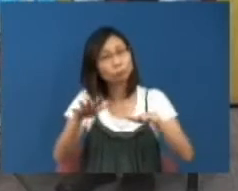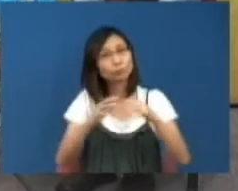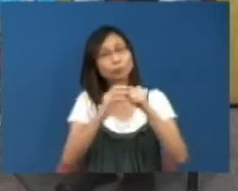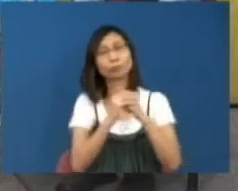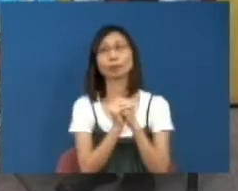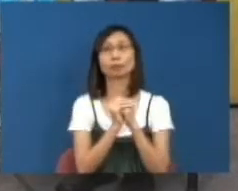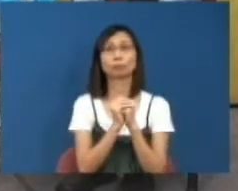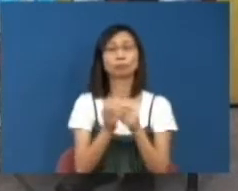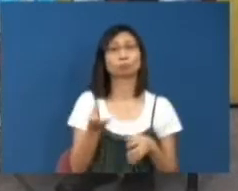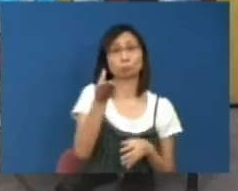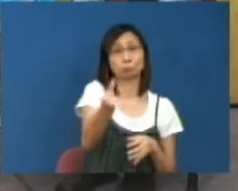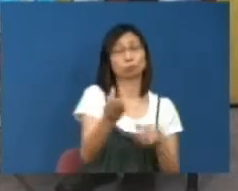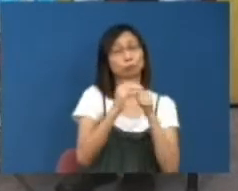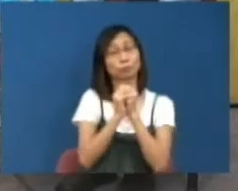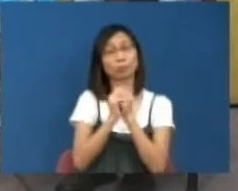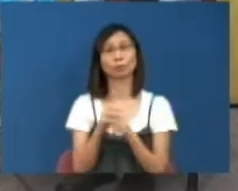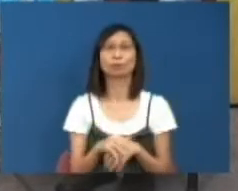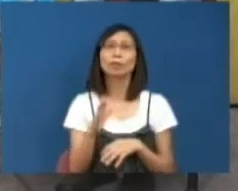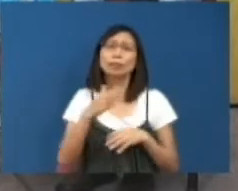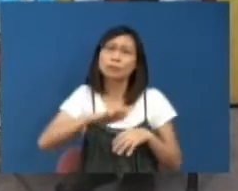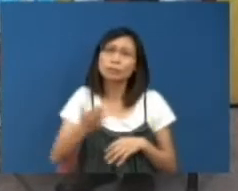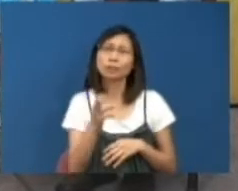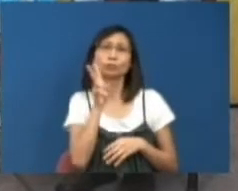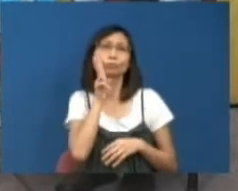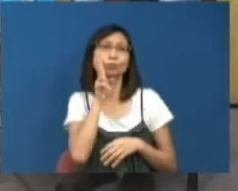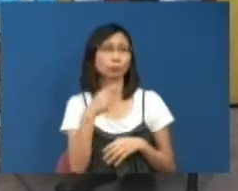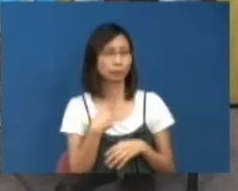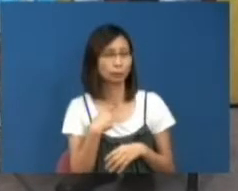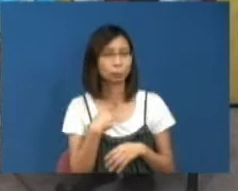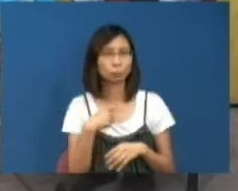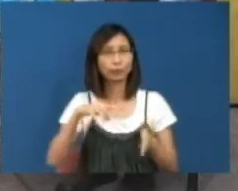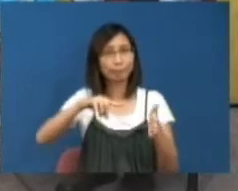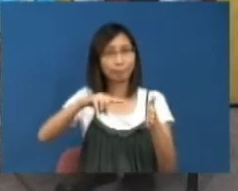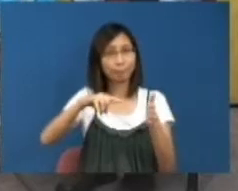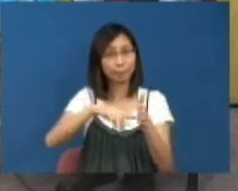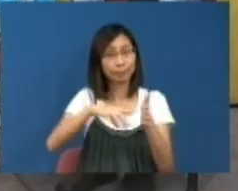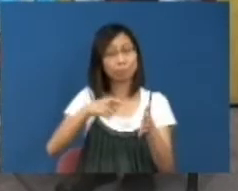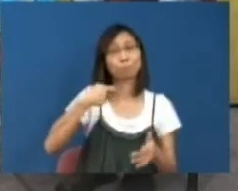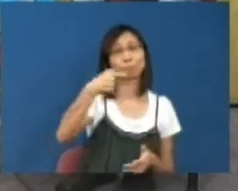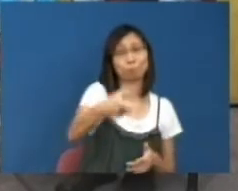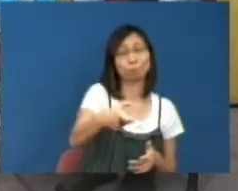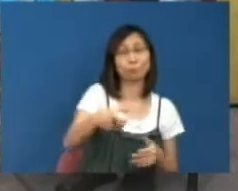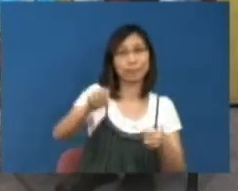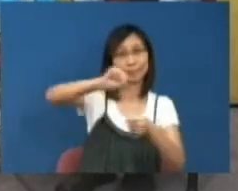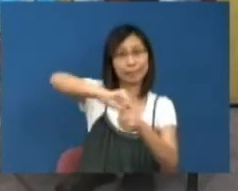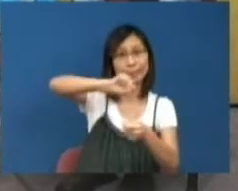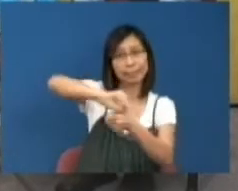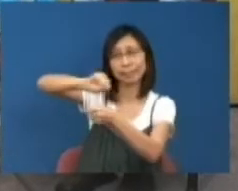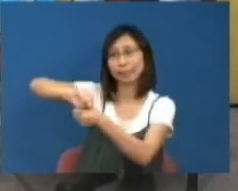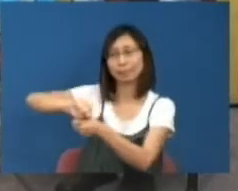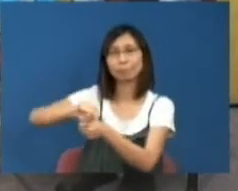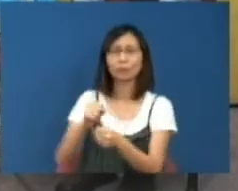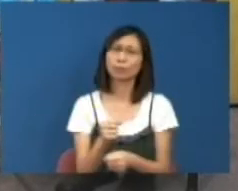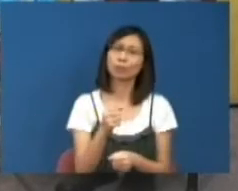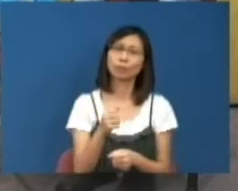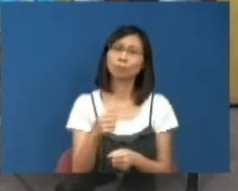咁但係咧。就如果你話要將嗰個電費加上去，而令到啲人因為覺得